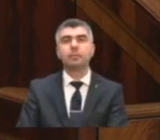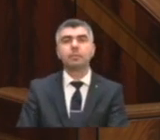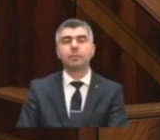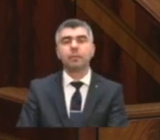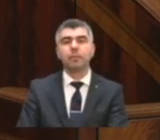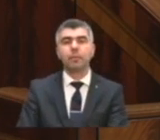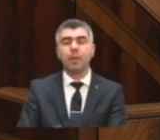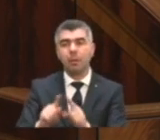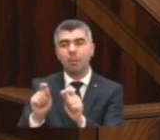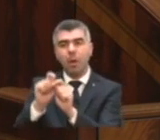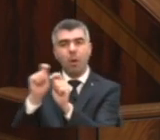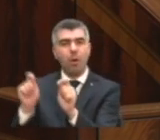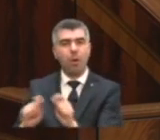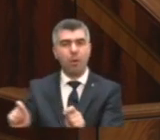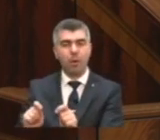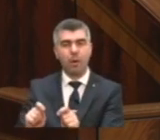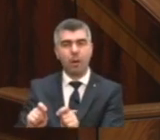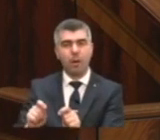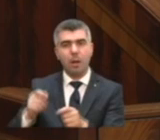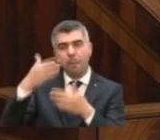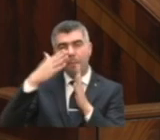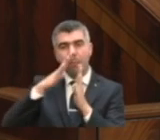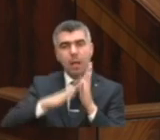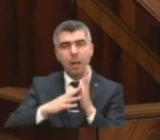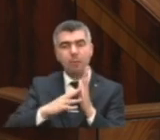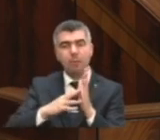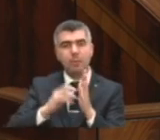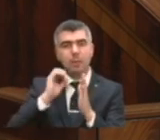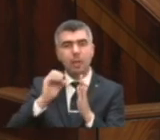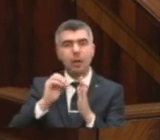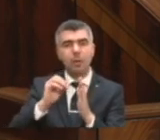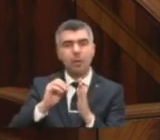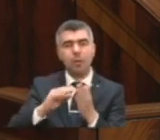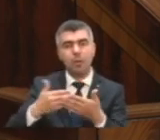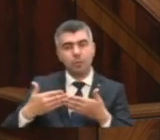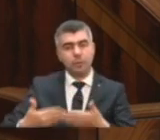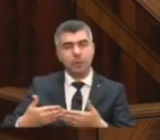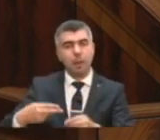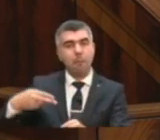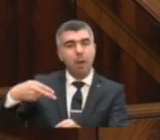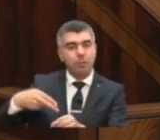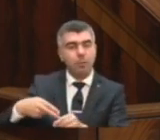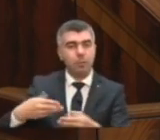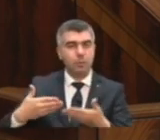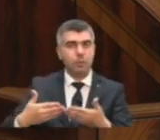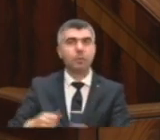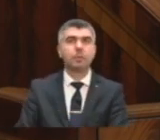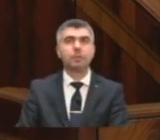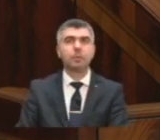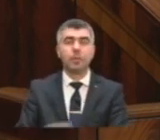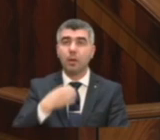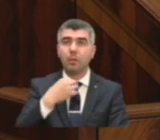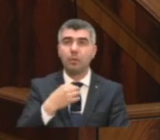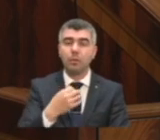وتحرير المغاربة من قبضة هذه الشركة الموزعة ديال الطاقة بحال اللي وقع اليوم في الغازوال والبنزين. وبالمناسبة كنطلبوا